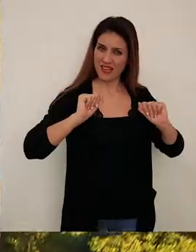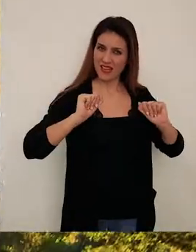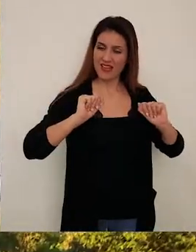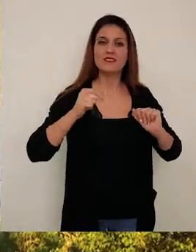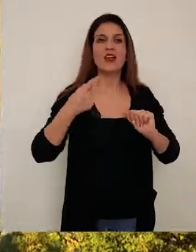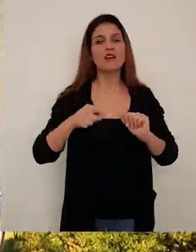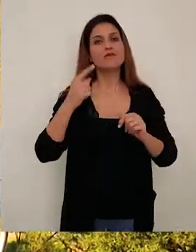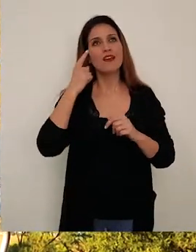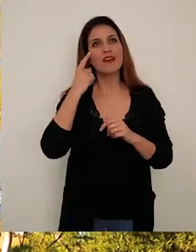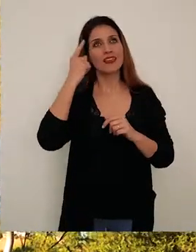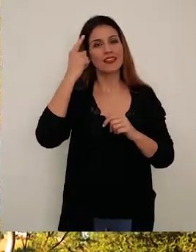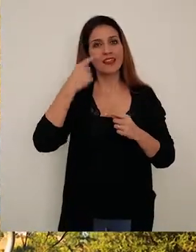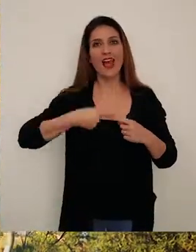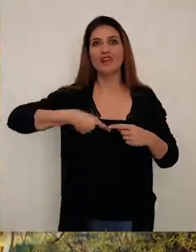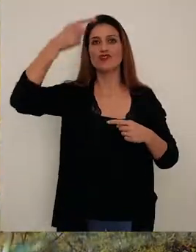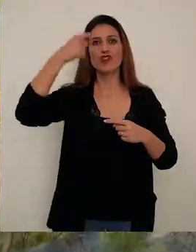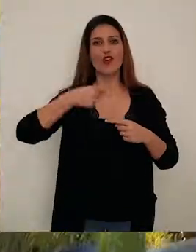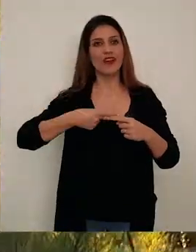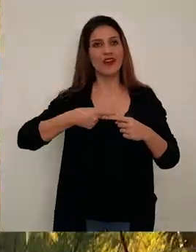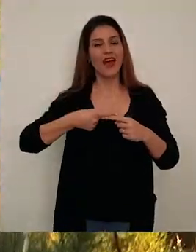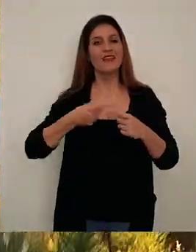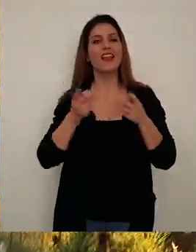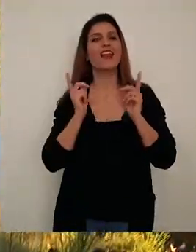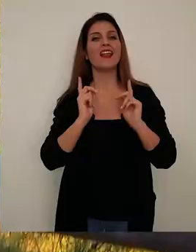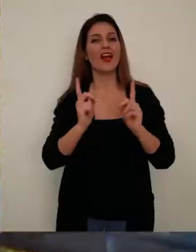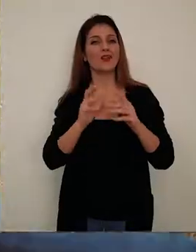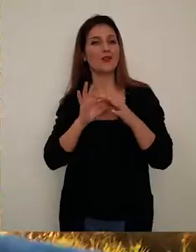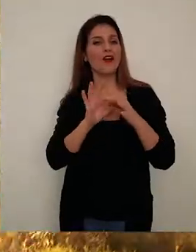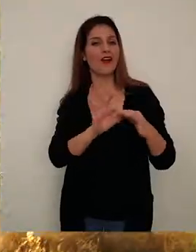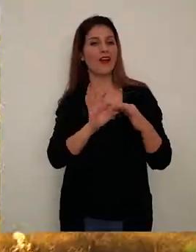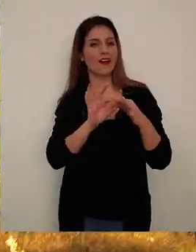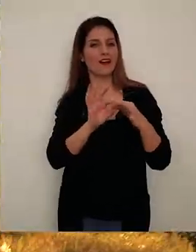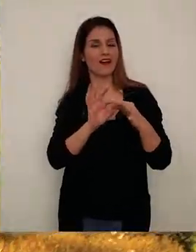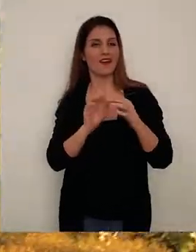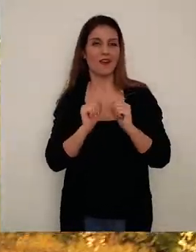una giornata immersi nel verde e nella natura più incontaminata.